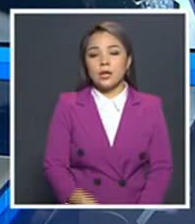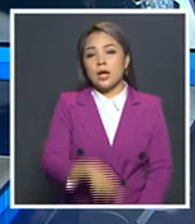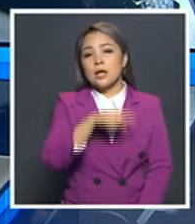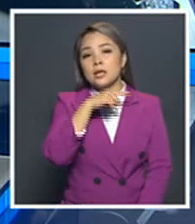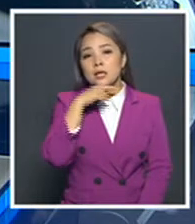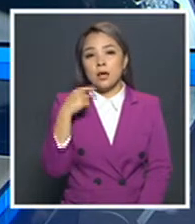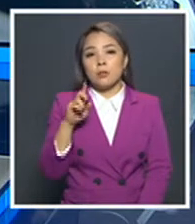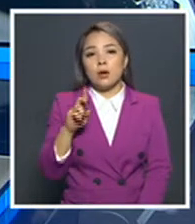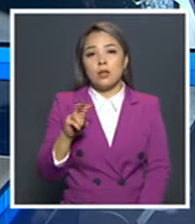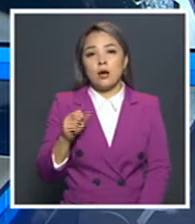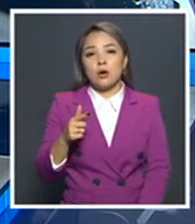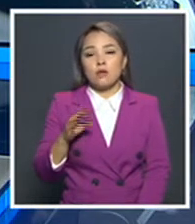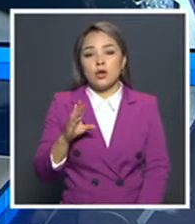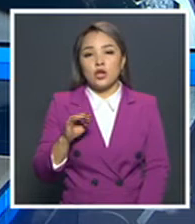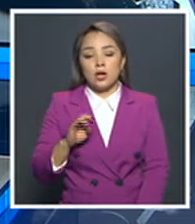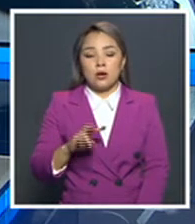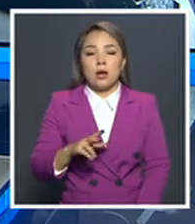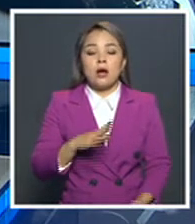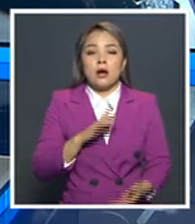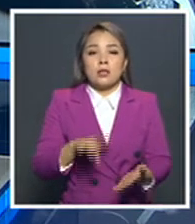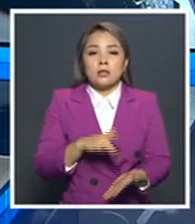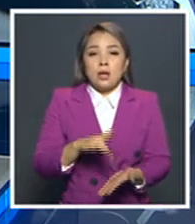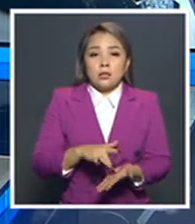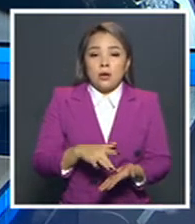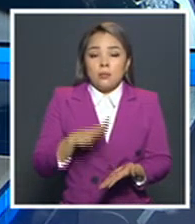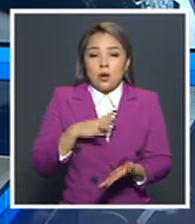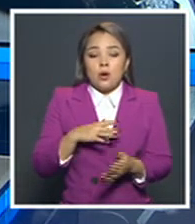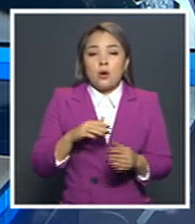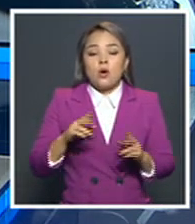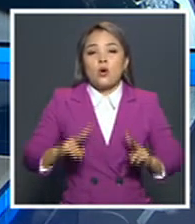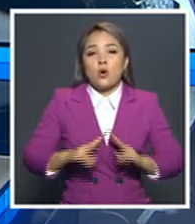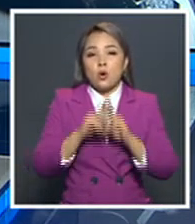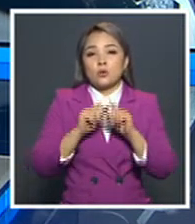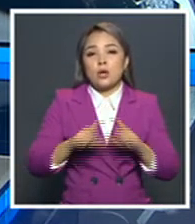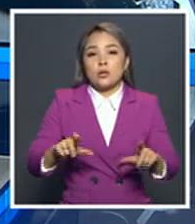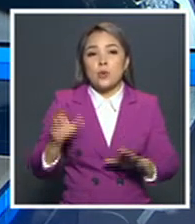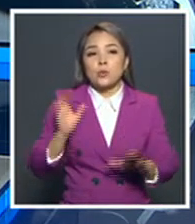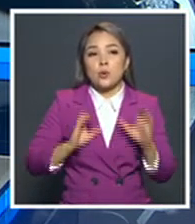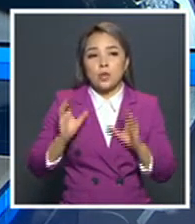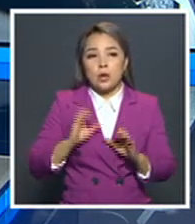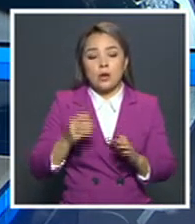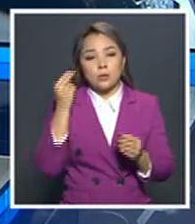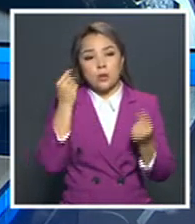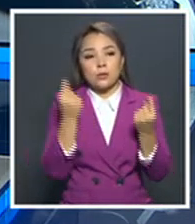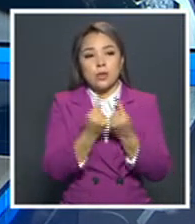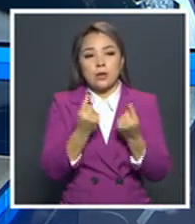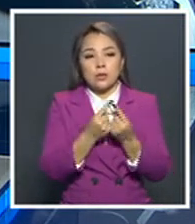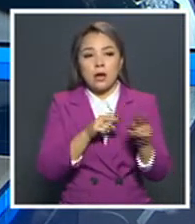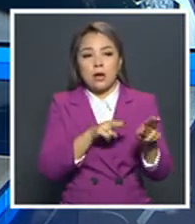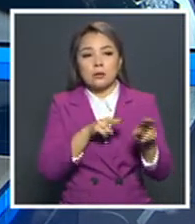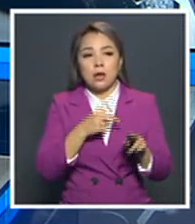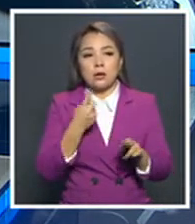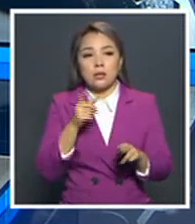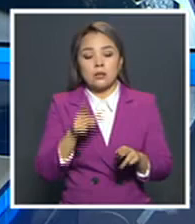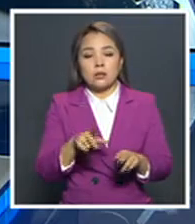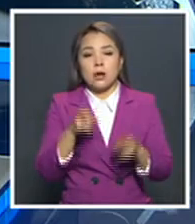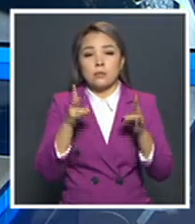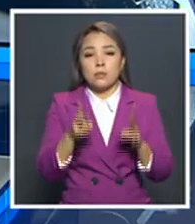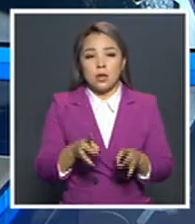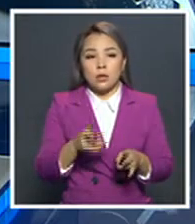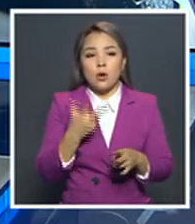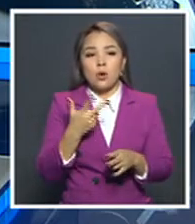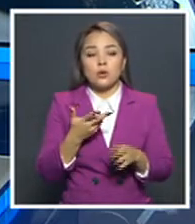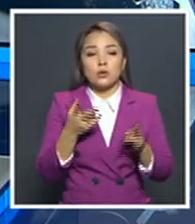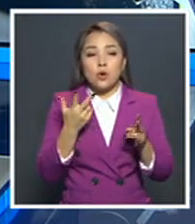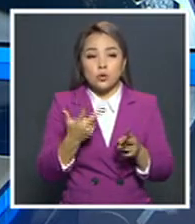Ресейдің Благовещенск қаласында колледж студенті курстастарына оқ атып, бір адам қаза тапты. Тағы үшеуі жараланып,